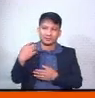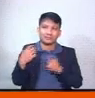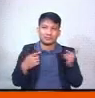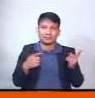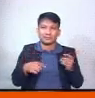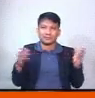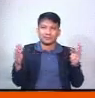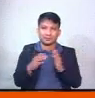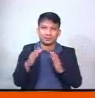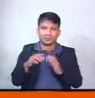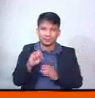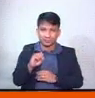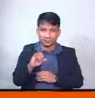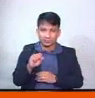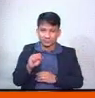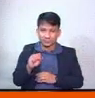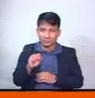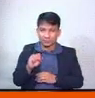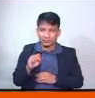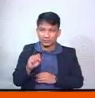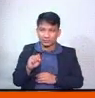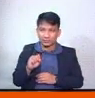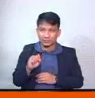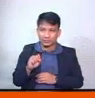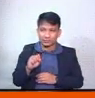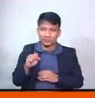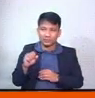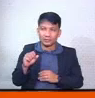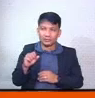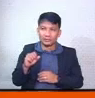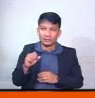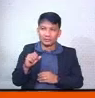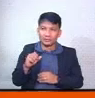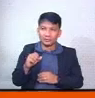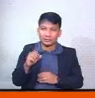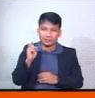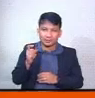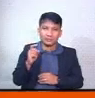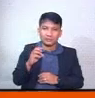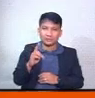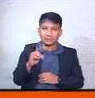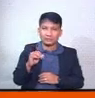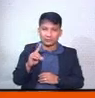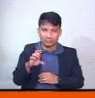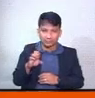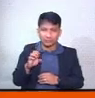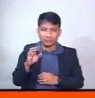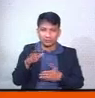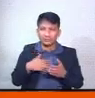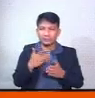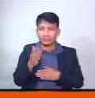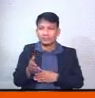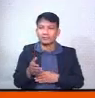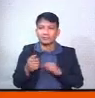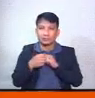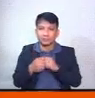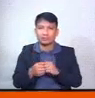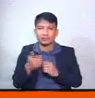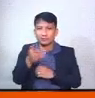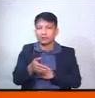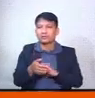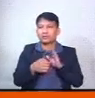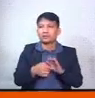ay magharap-harap sa sosya. Opo. Ay, pwede rin sosya, pero mabilis na makausap eh. Dole na lang. Opo, sir. Opo. Sasamahan po namin